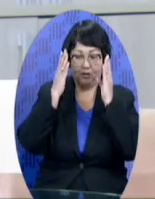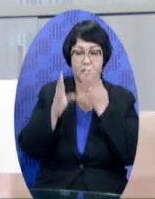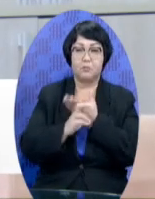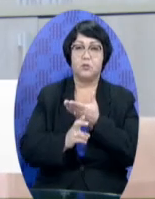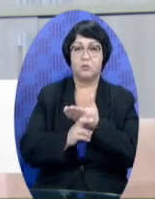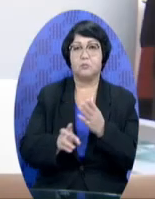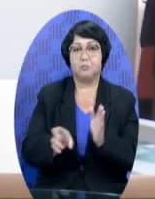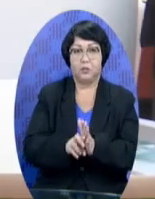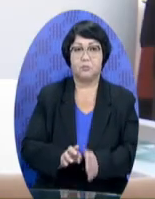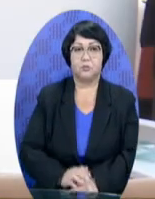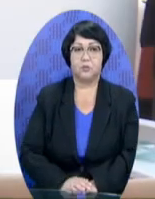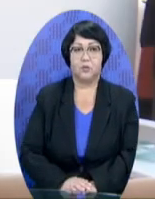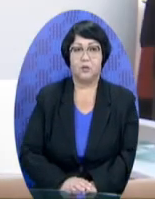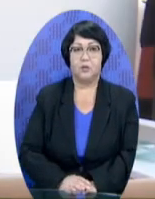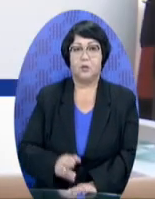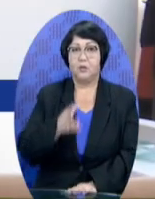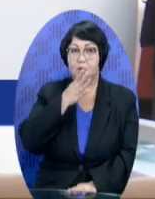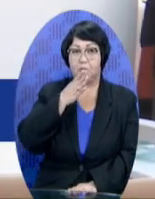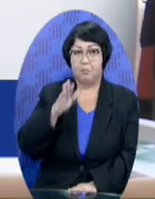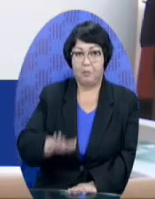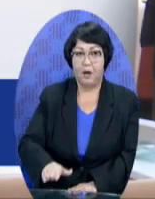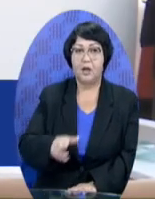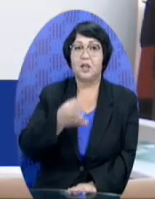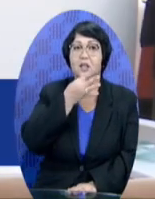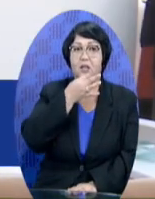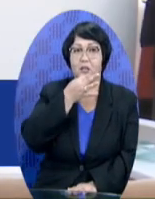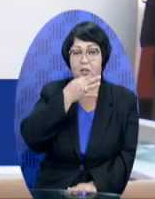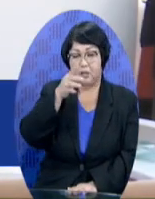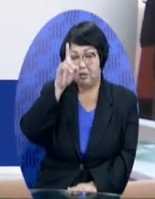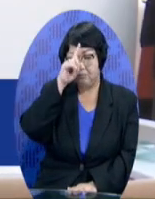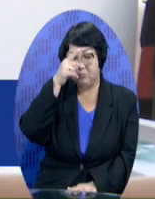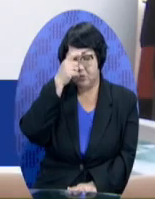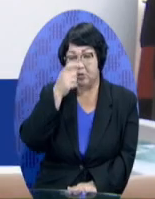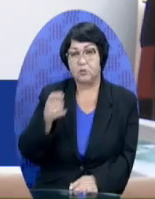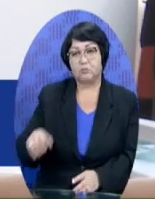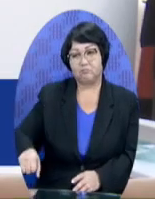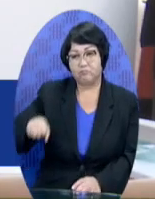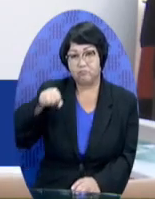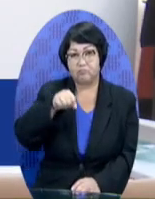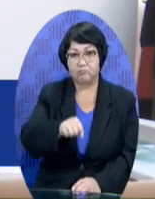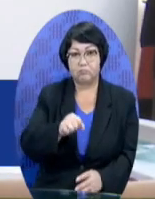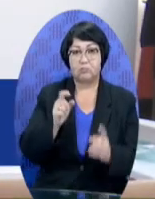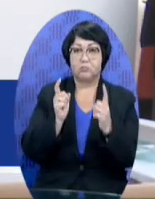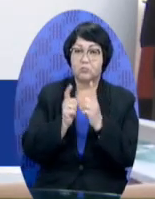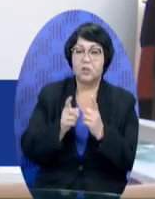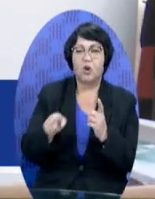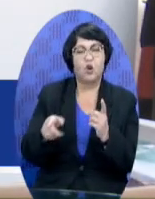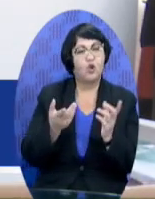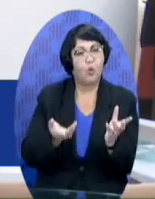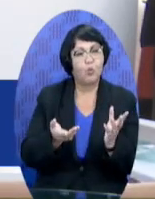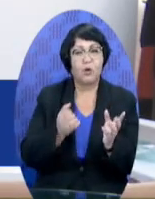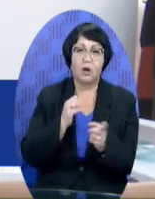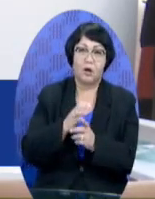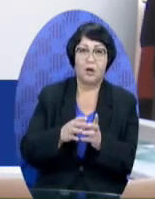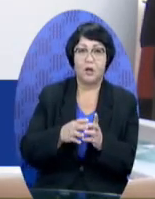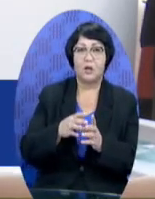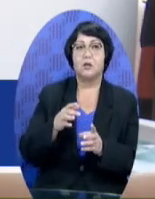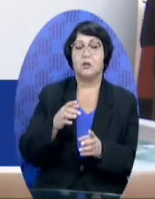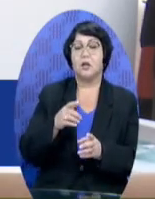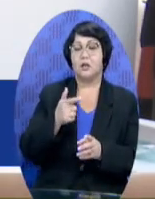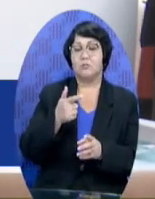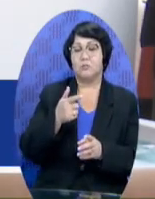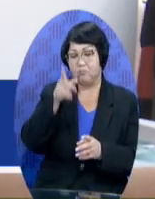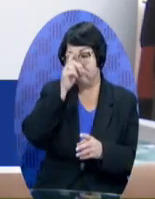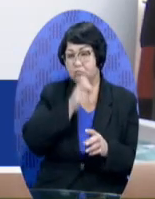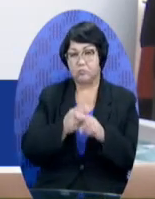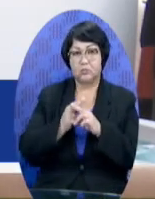боломжтой гэж үздэг. Баг дээр нь эртгэн оншлуулад яг тохирсон гажиг заслын одоо зэмсгийн тусламжтайгаар аа магадгүй